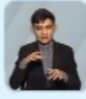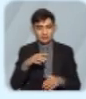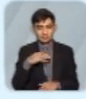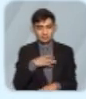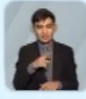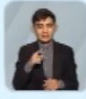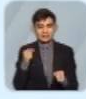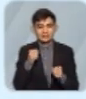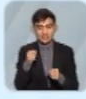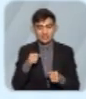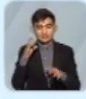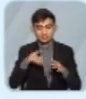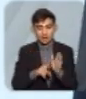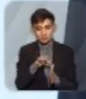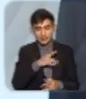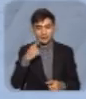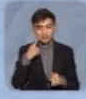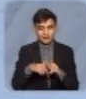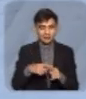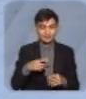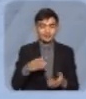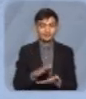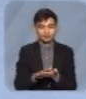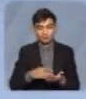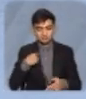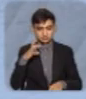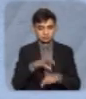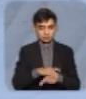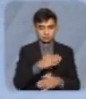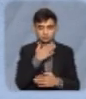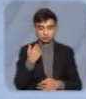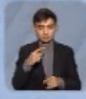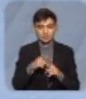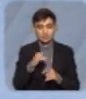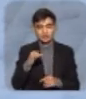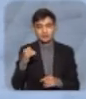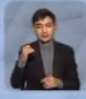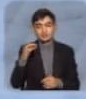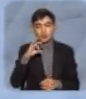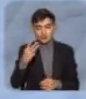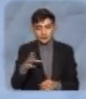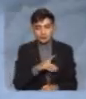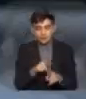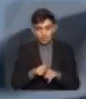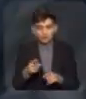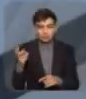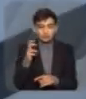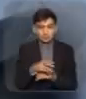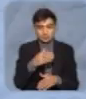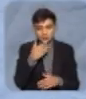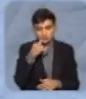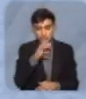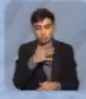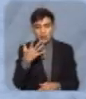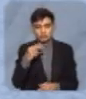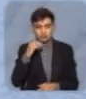Қыс басталғалы техниканы тазалап жүрген көргем жоқ. Жаяу жүргіншілер ғана емес, бірнеше күн бұрын жедел жәрдем көлігі де тазаланбаған жолда қалып 5 сағат